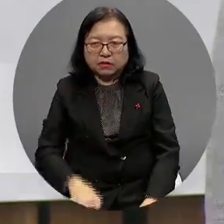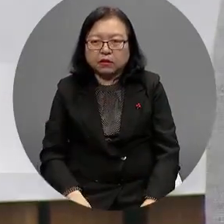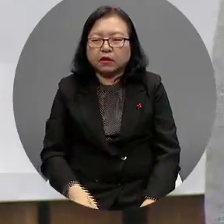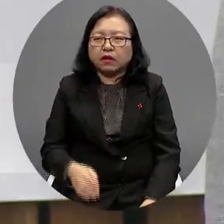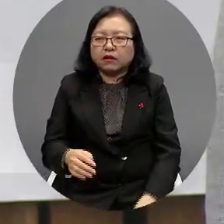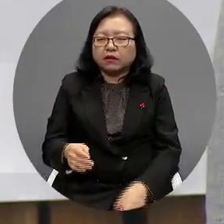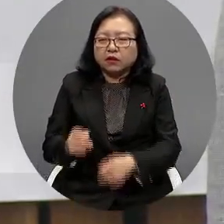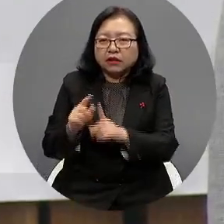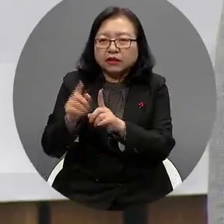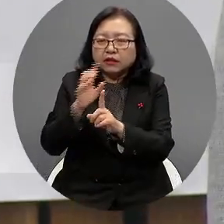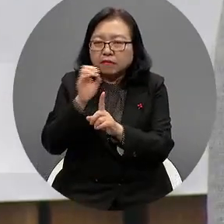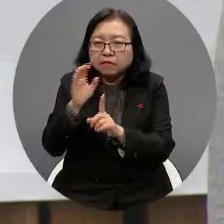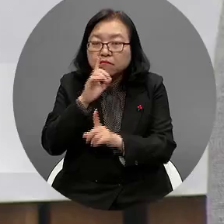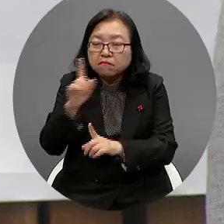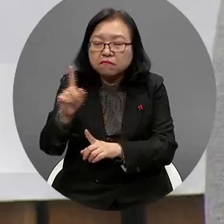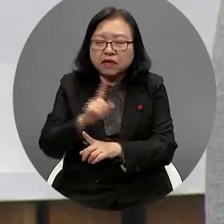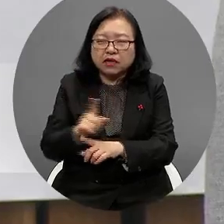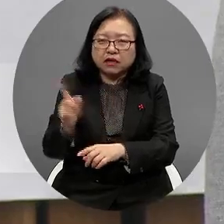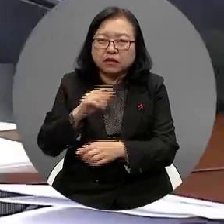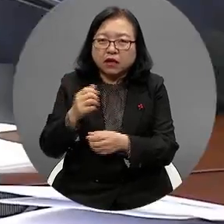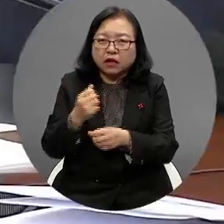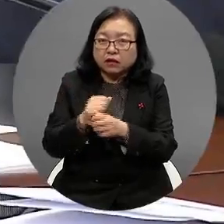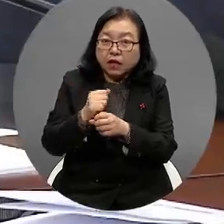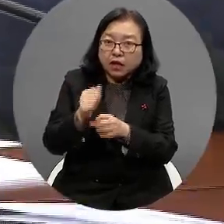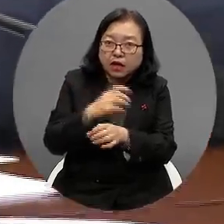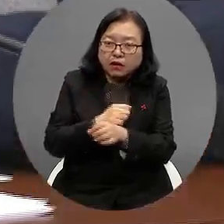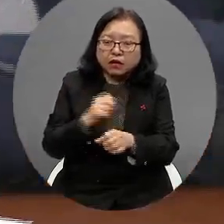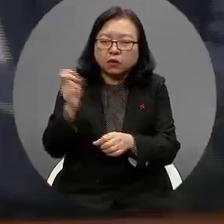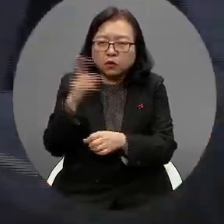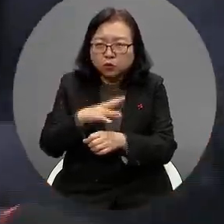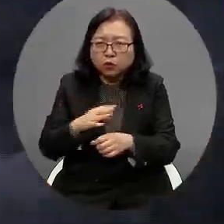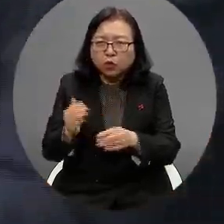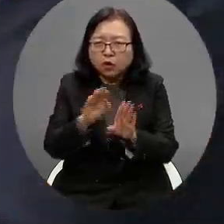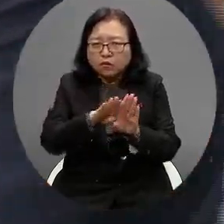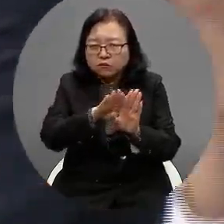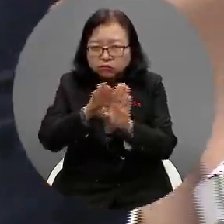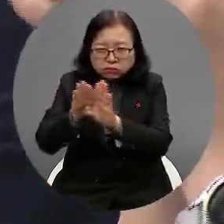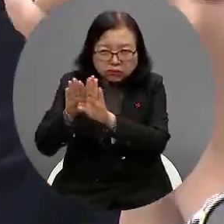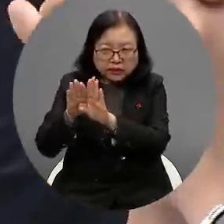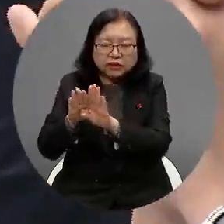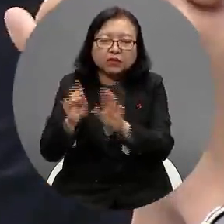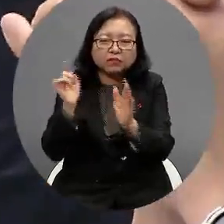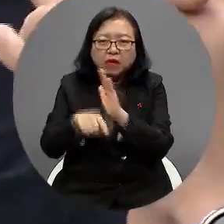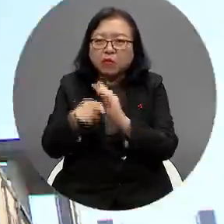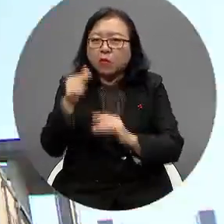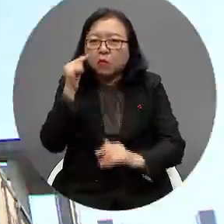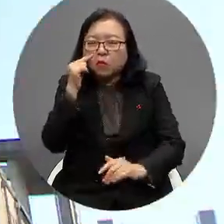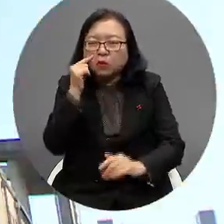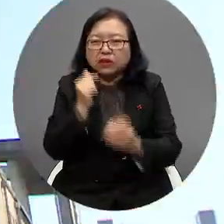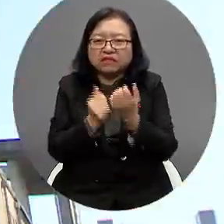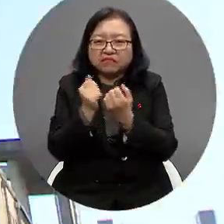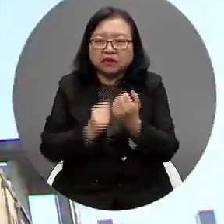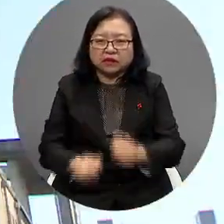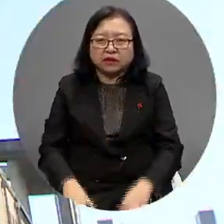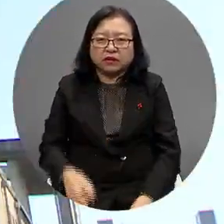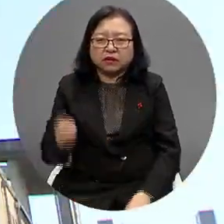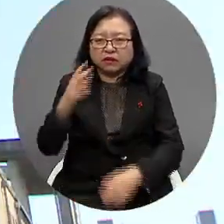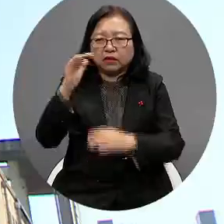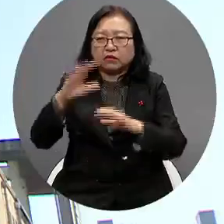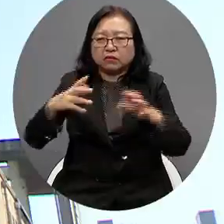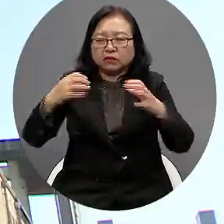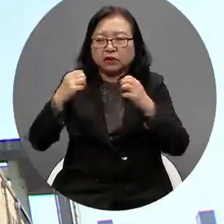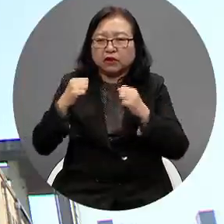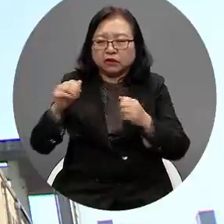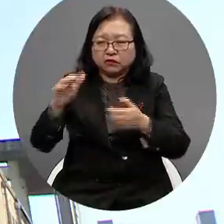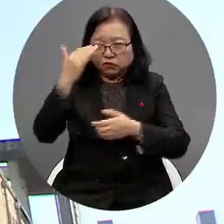없었고 국회 주변 통제가 심해 들어갈 수 없었다고 해명했습니다. 한편 국민의힘 충북도당은 지난밤